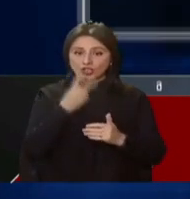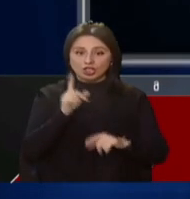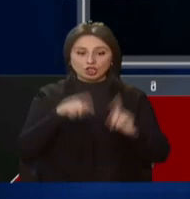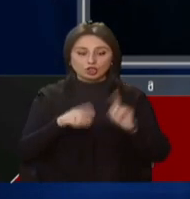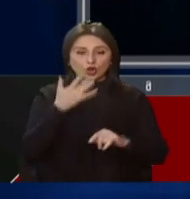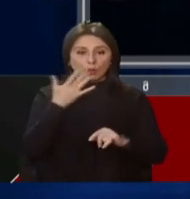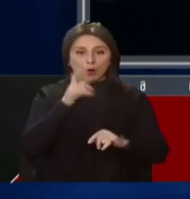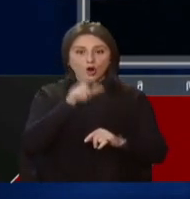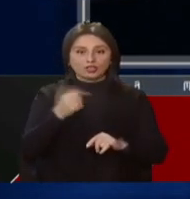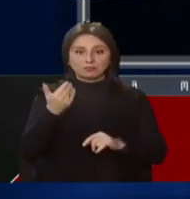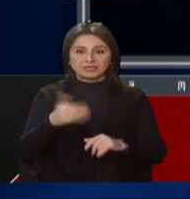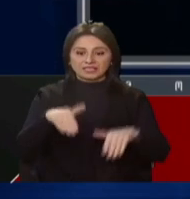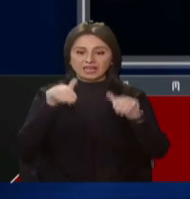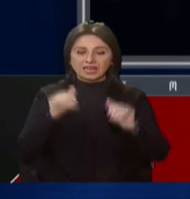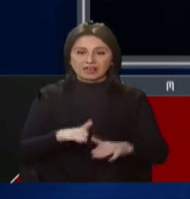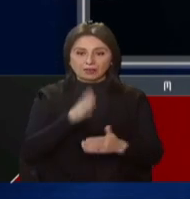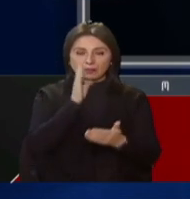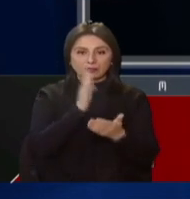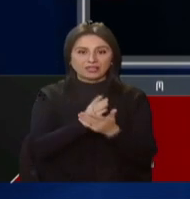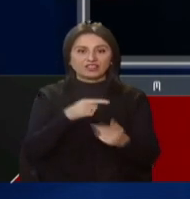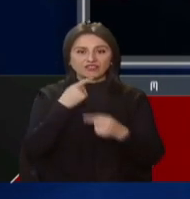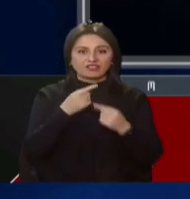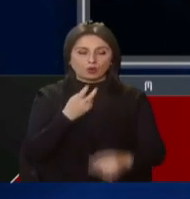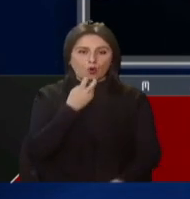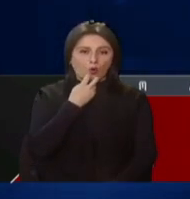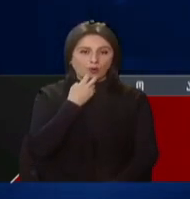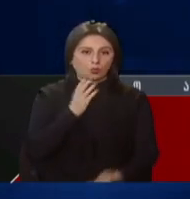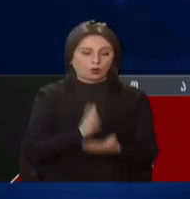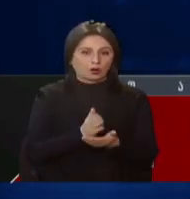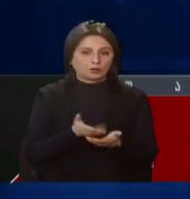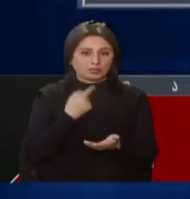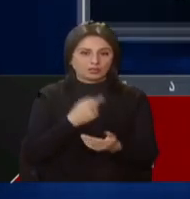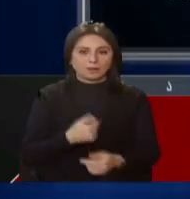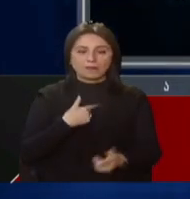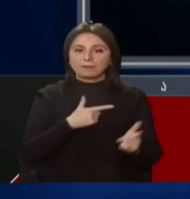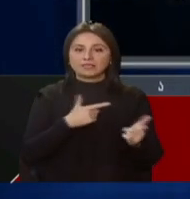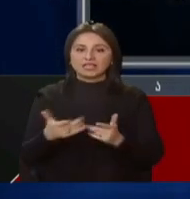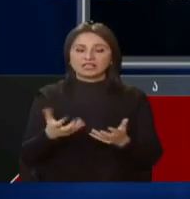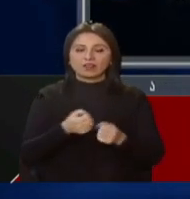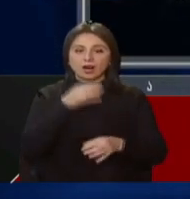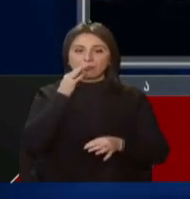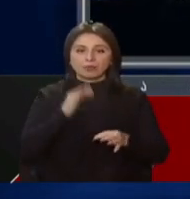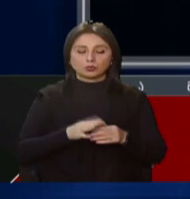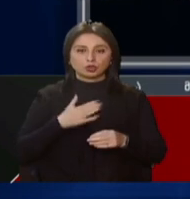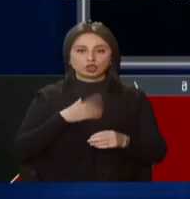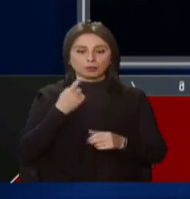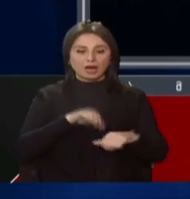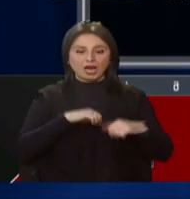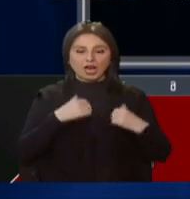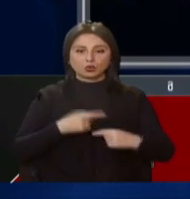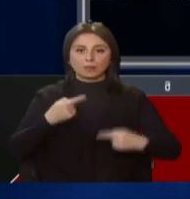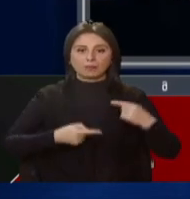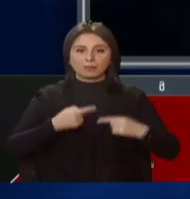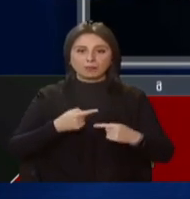ზოგიერთი პოლიტიკოსისთვის მისი გადაწყვეტილება პირდაპირ რომ ვთქვათ, კომიკურიც კი აღმოჩნდა. Mem zadvar avigo pasuxisgebloba da chvens ertgul